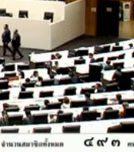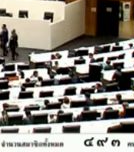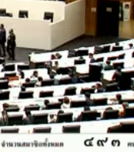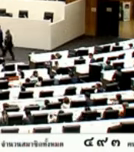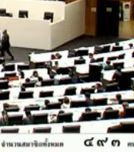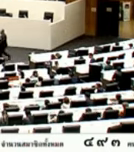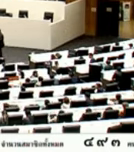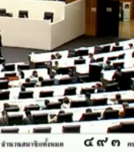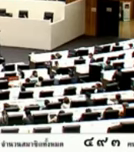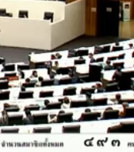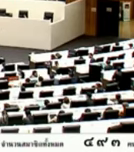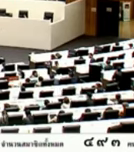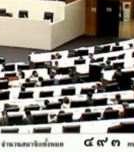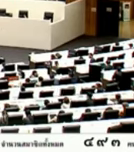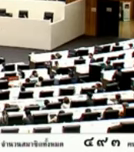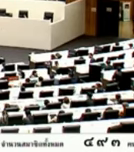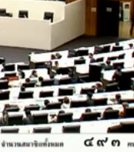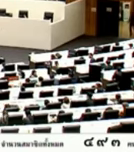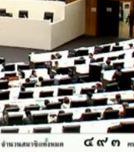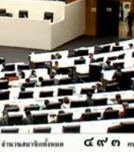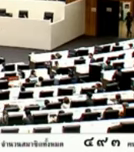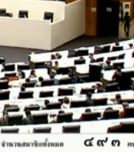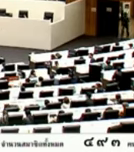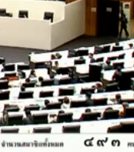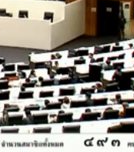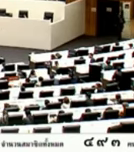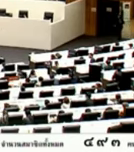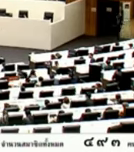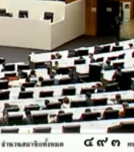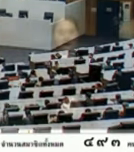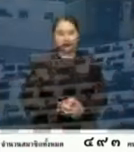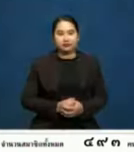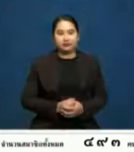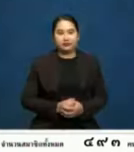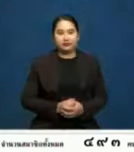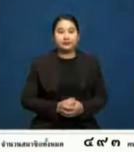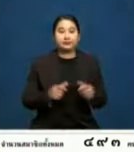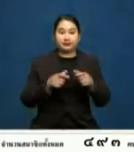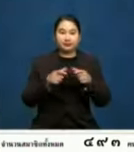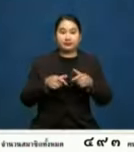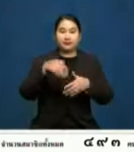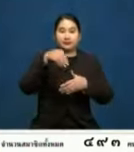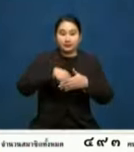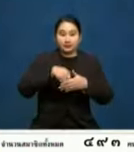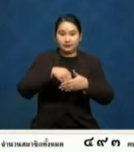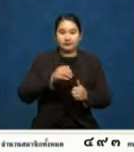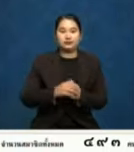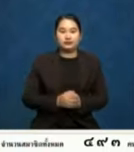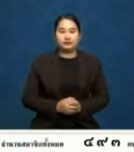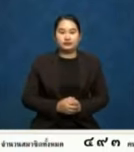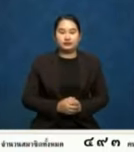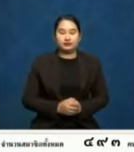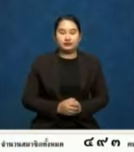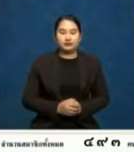ครับท่านสมาชิกที่เข้ามาแล้วนะครับกรุณากดบัตรแสดงตนนะ